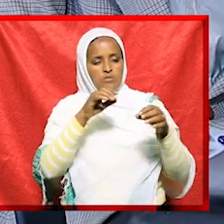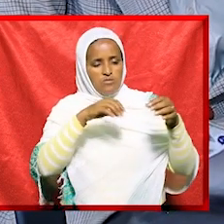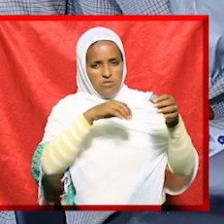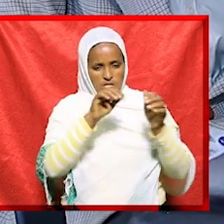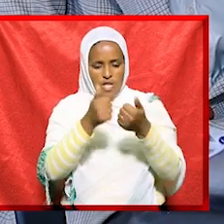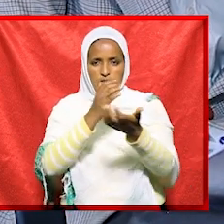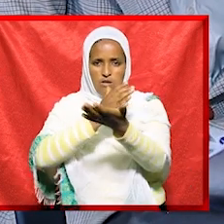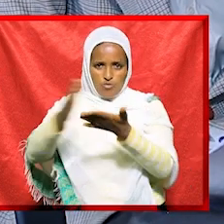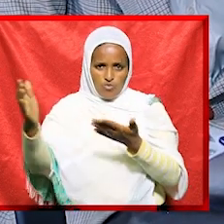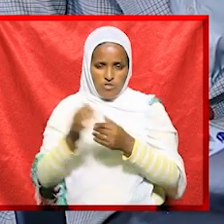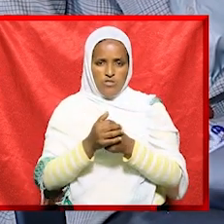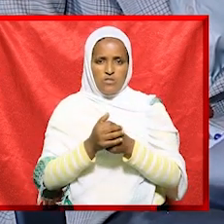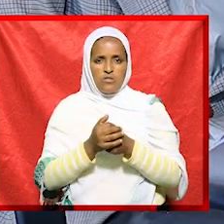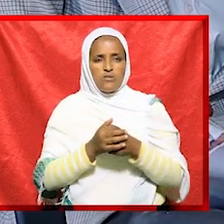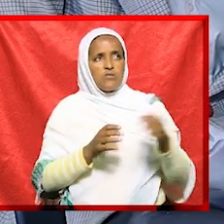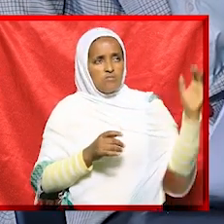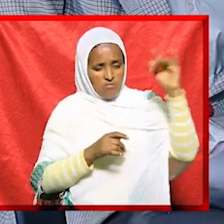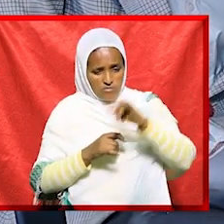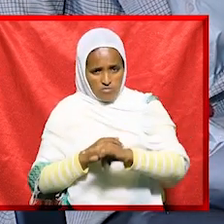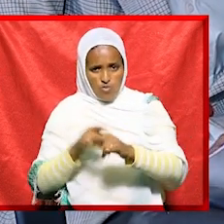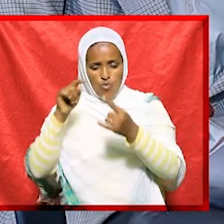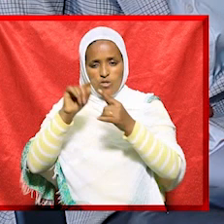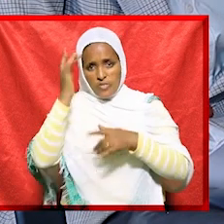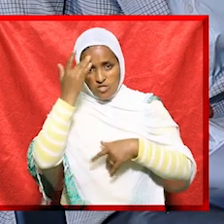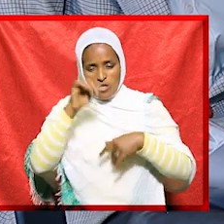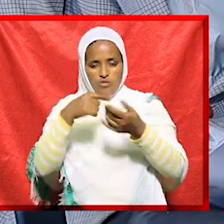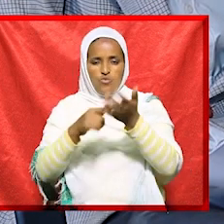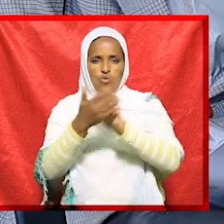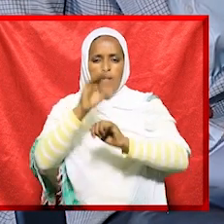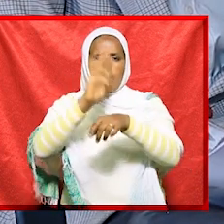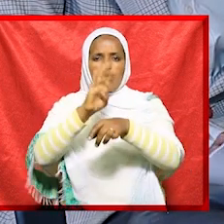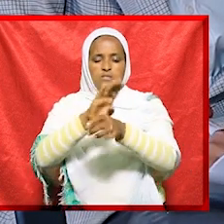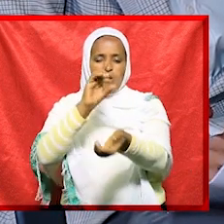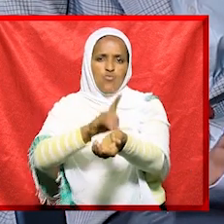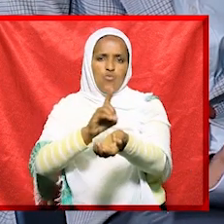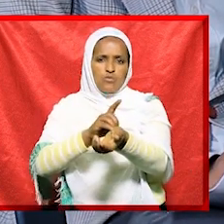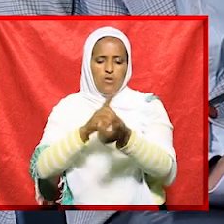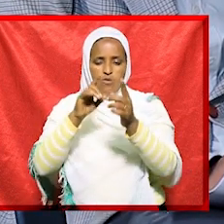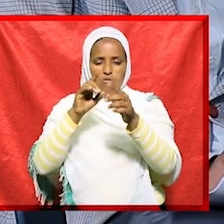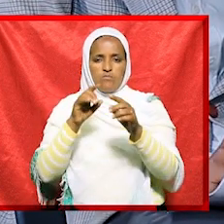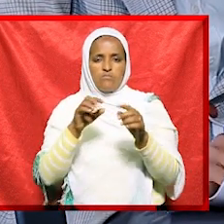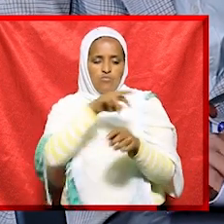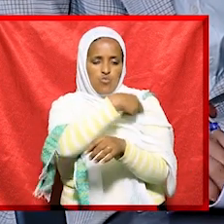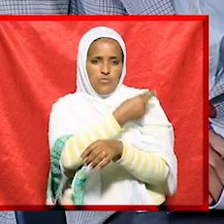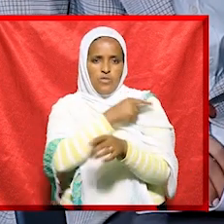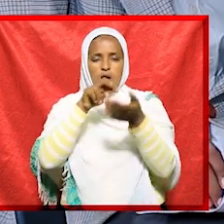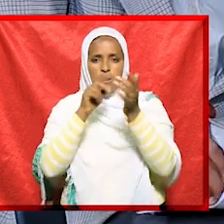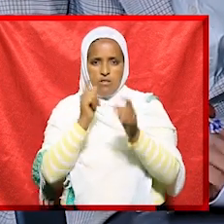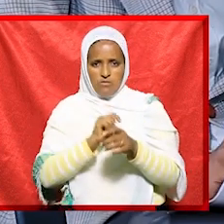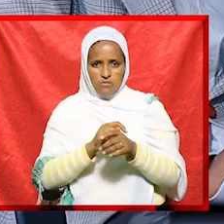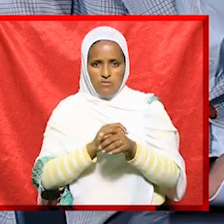እንዴት እናስወግድ? በውጭ ገብ ባህል ተጠቅተው ወደ በሽታ ስለሆነ ቤተክርስቲያን ሐኪም ቤት ነች። በእርግጥ ሰው ሚስ አንደርስታንድ